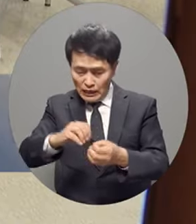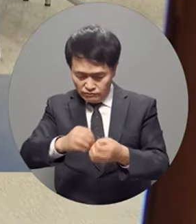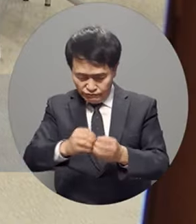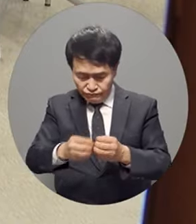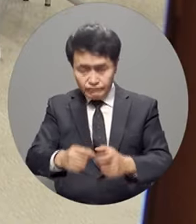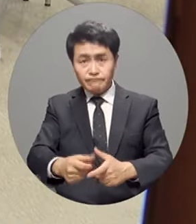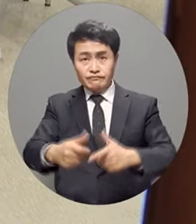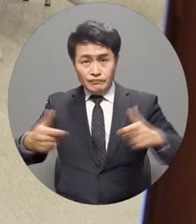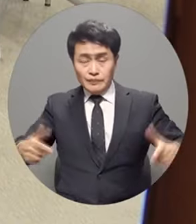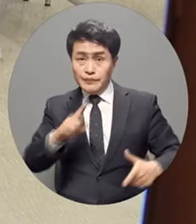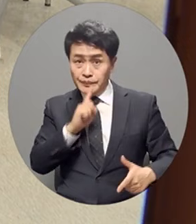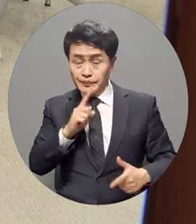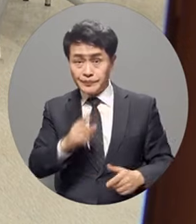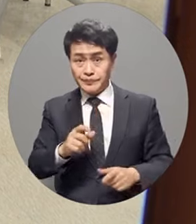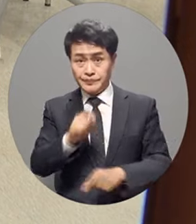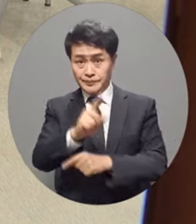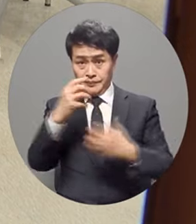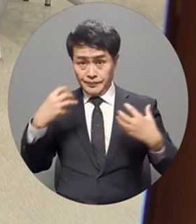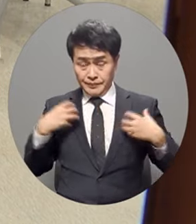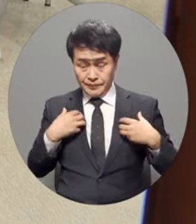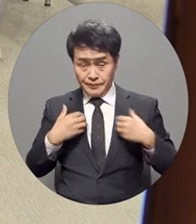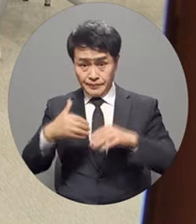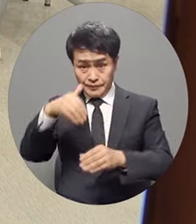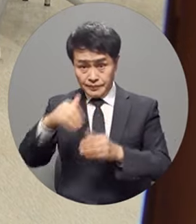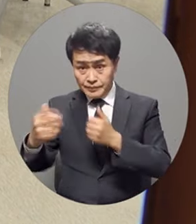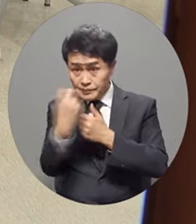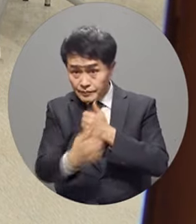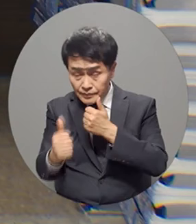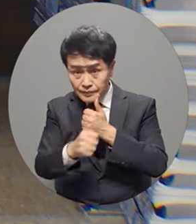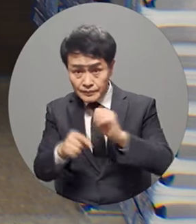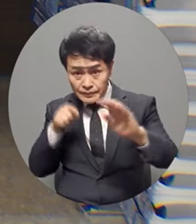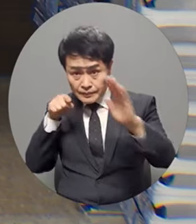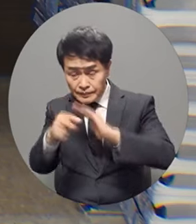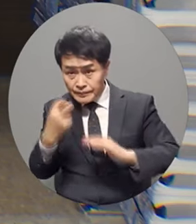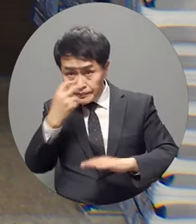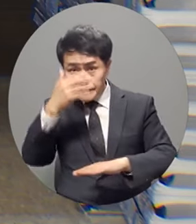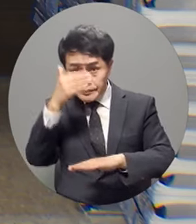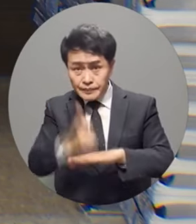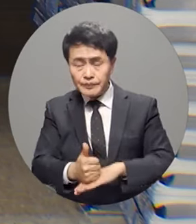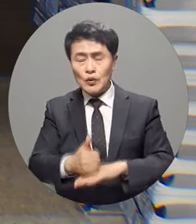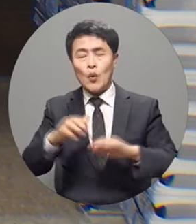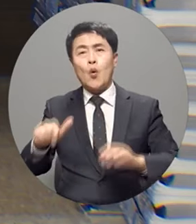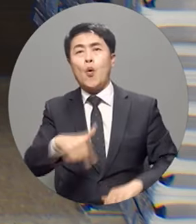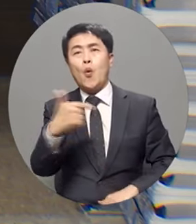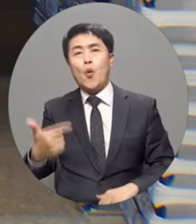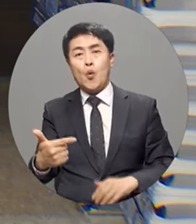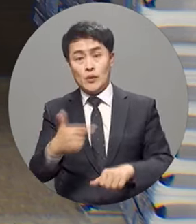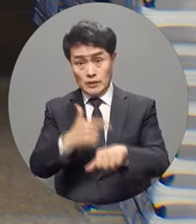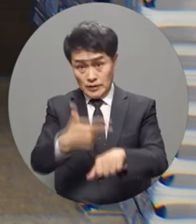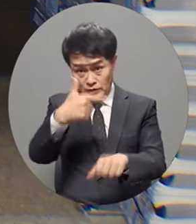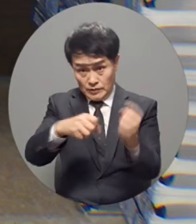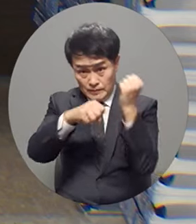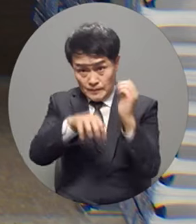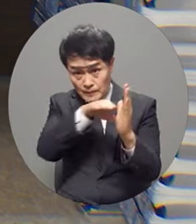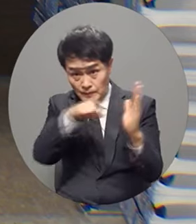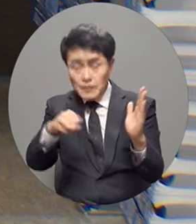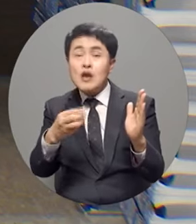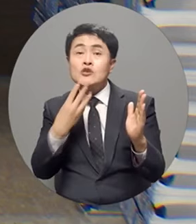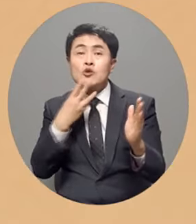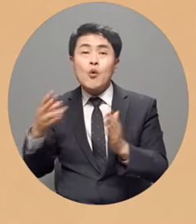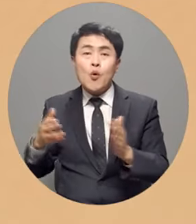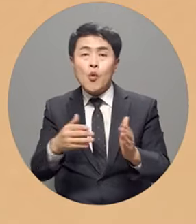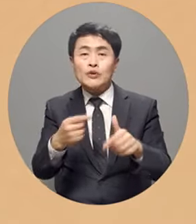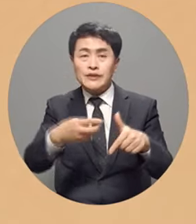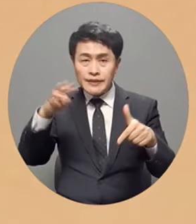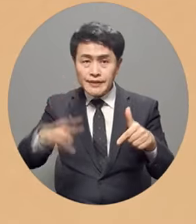했습니다 행안부와 선관위가 사전 투표소 긴급 점검에 나선 결과 오늘 오후 6시를 기준으로 서울과 경기